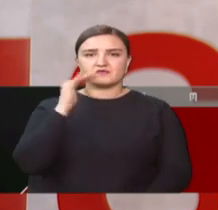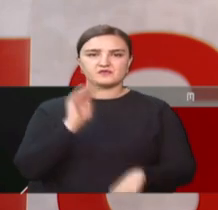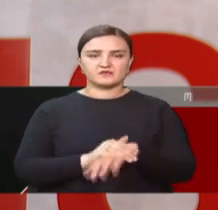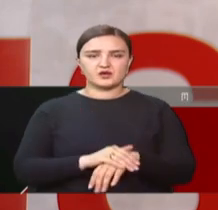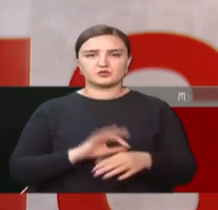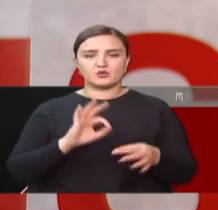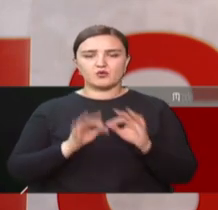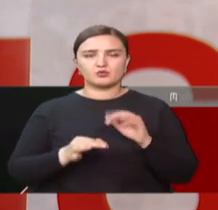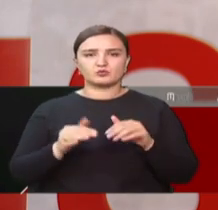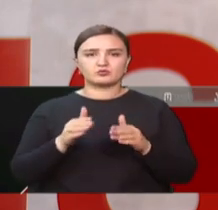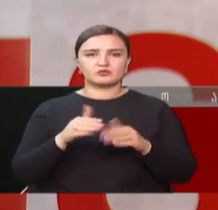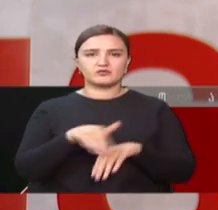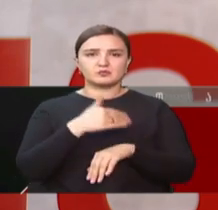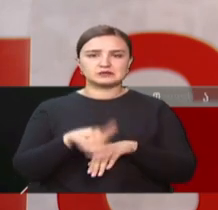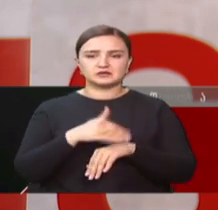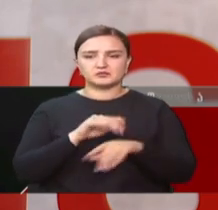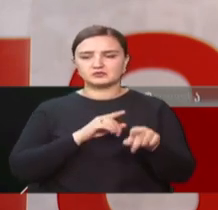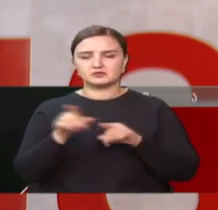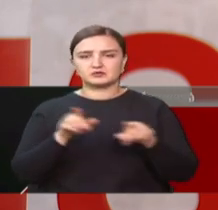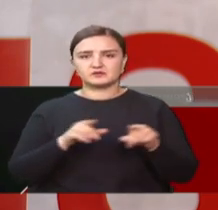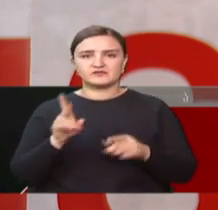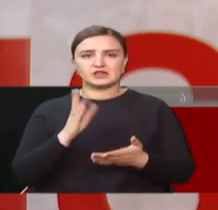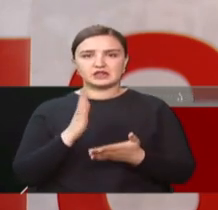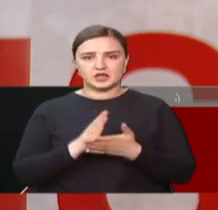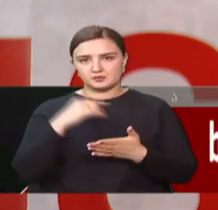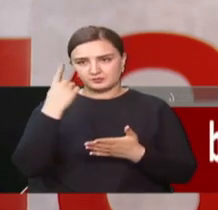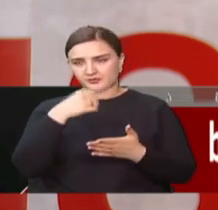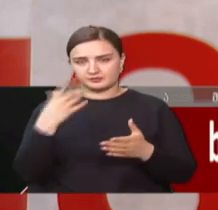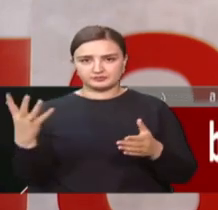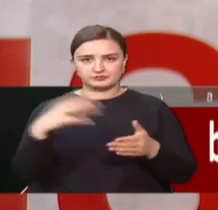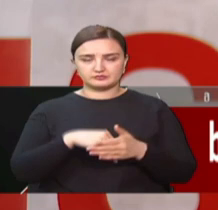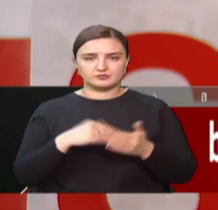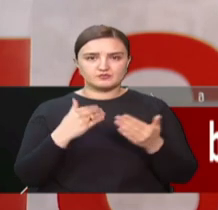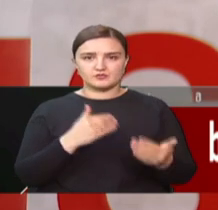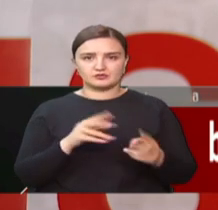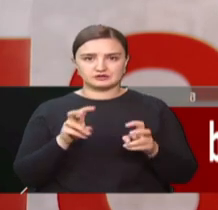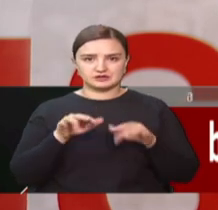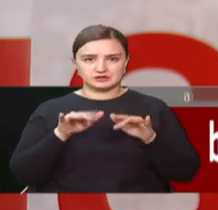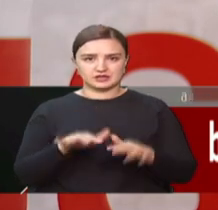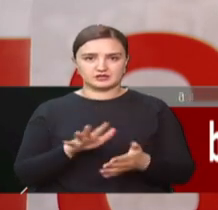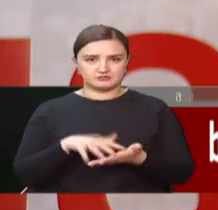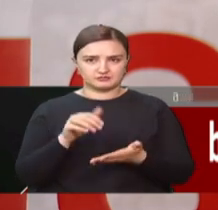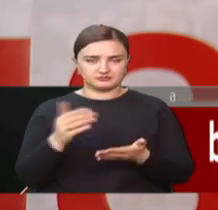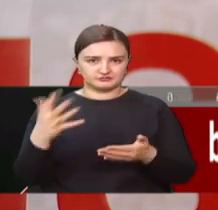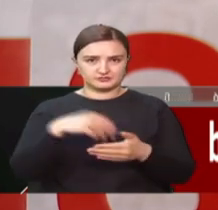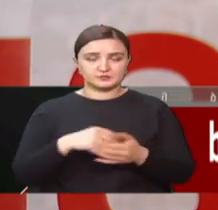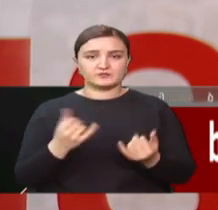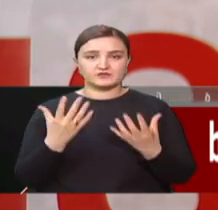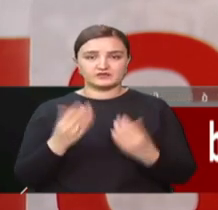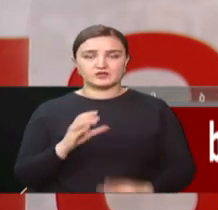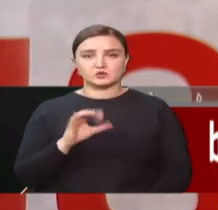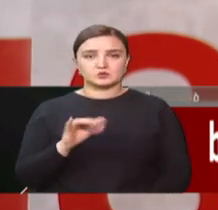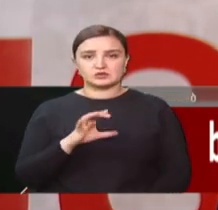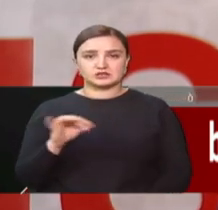არის გამოკვეთილი, მაგალითად საქართველოში თუ ვინ არის ჩართული აი ამ სქემებში და ამ პროცესში და ამაში ჩართულია სუსის დღევანდელი